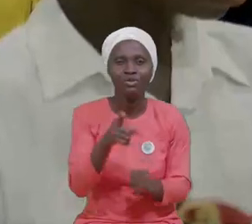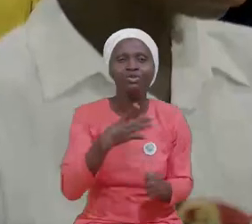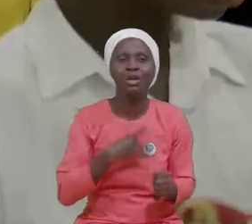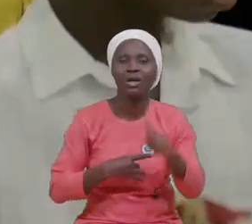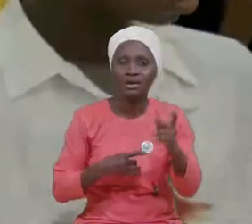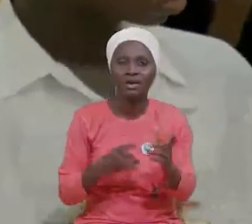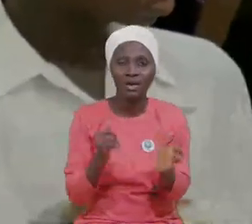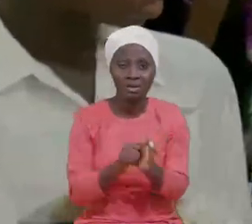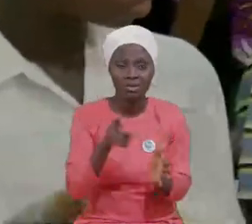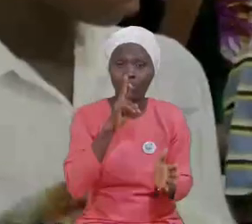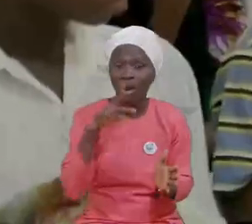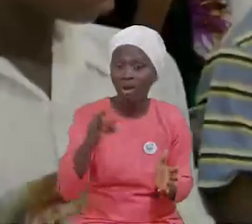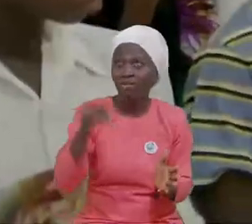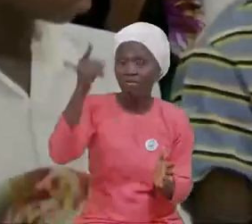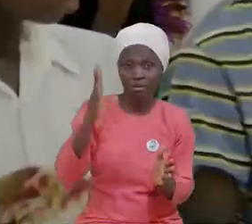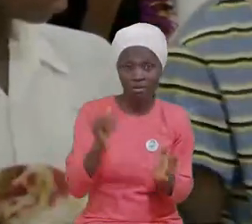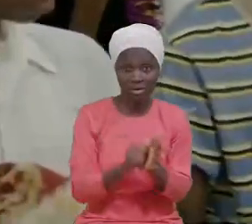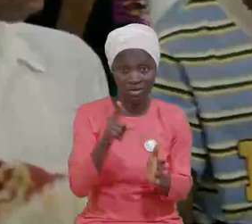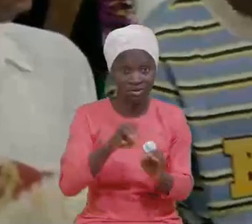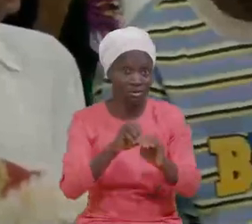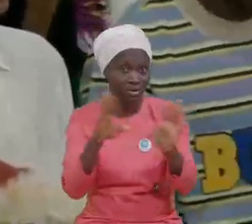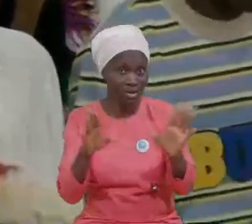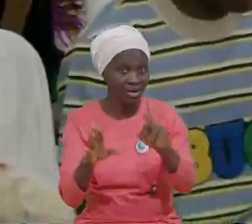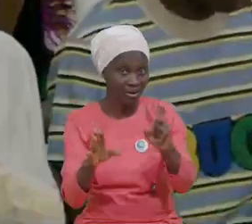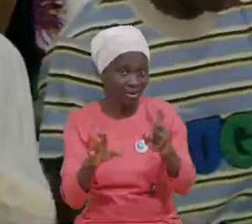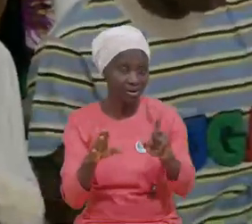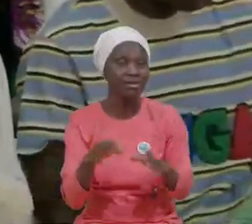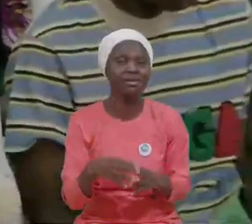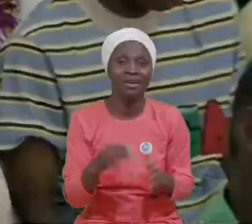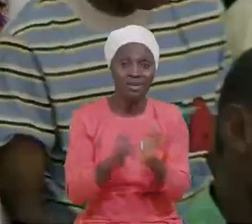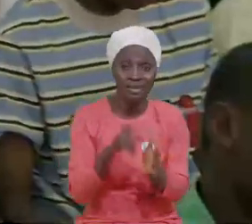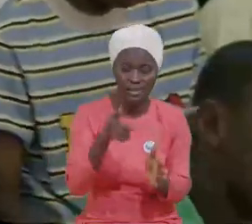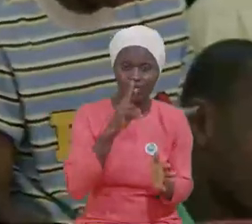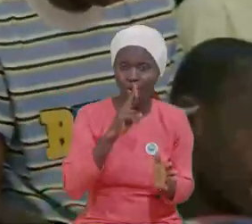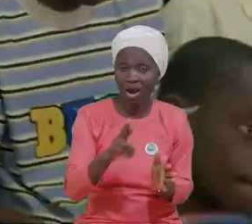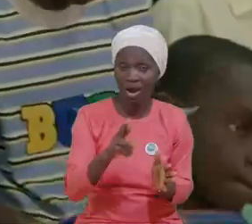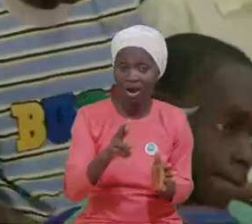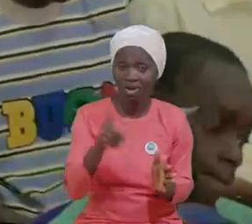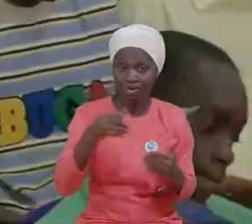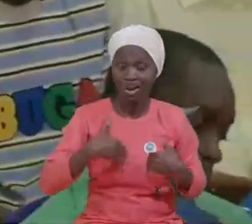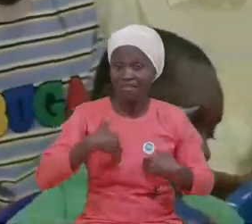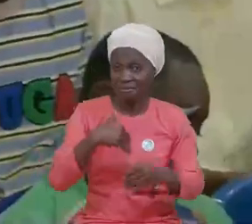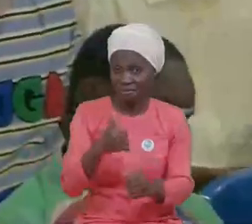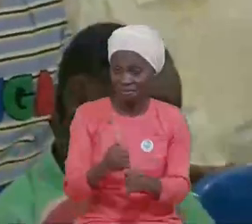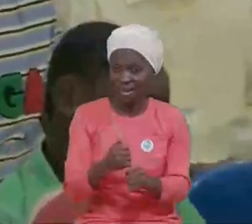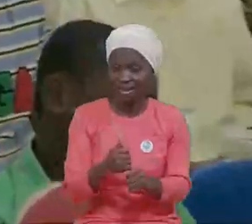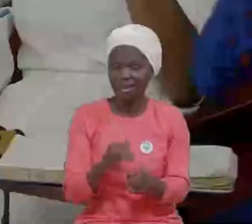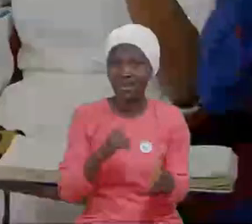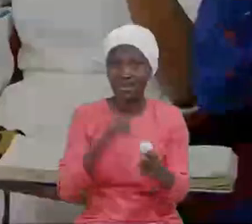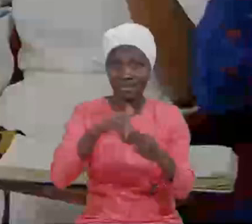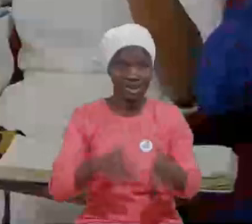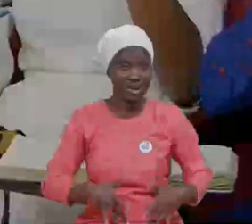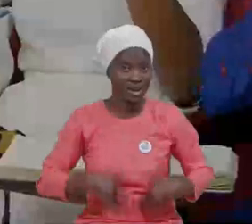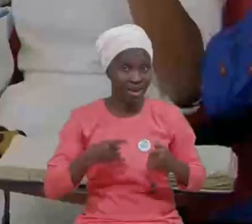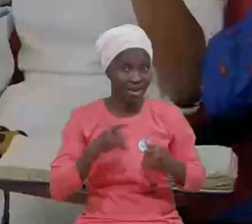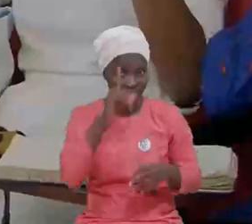Que tu es de Dieu, que tu brilles, que tu as réussi, et tu vas